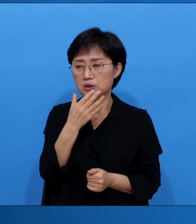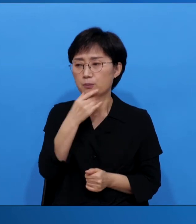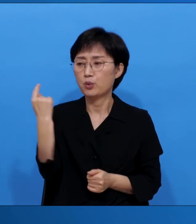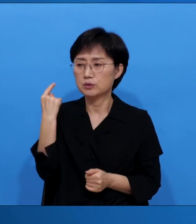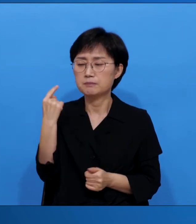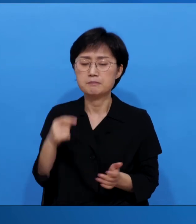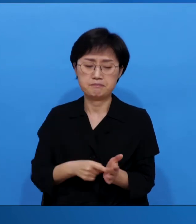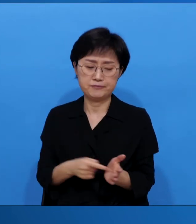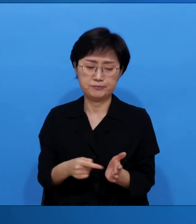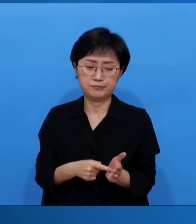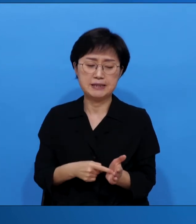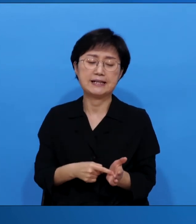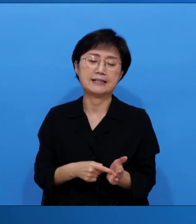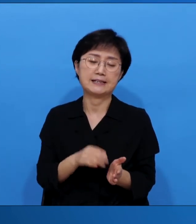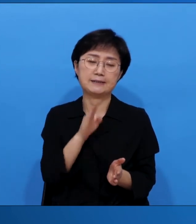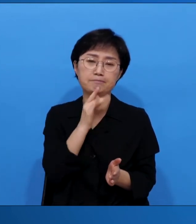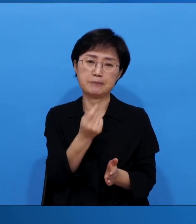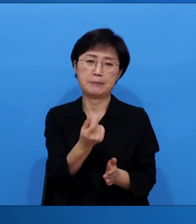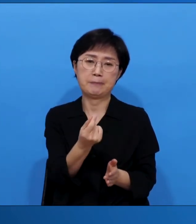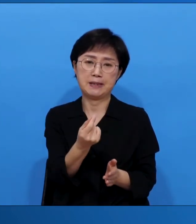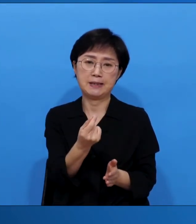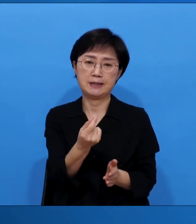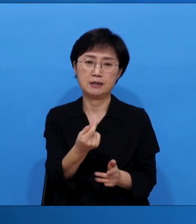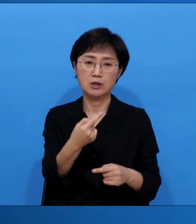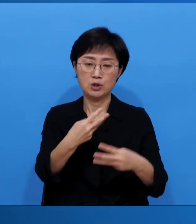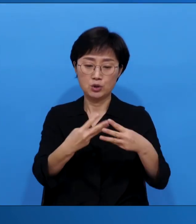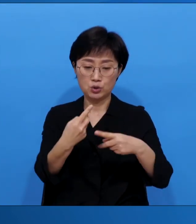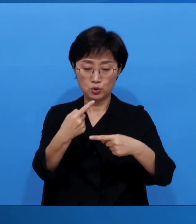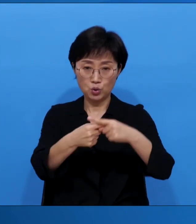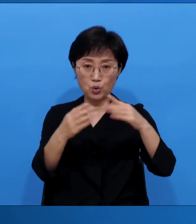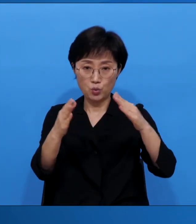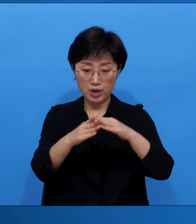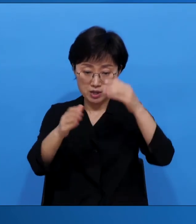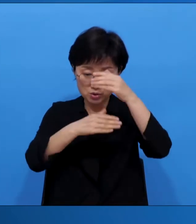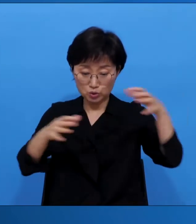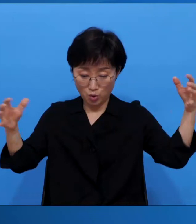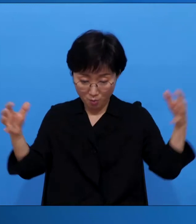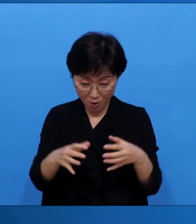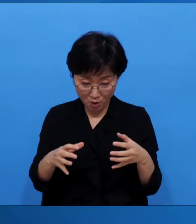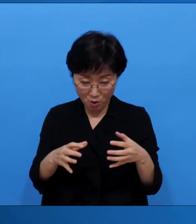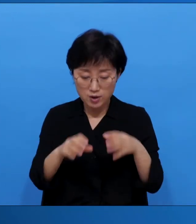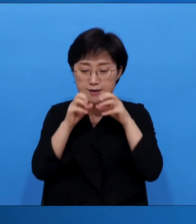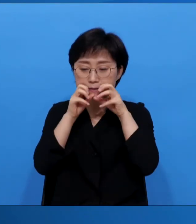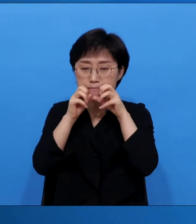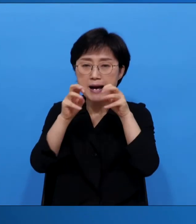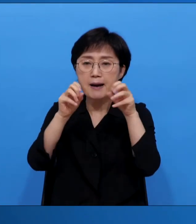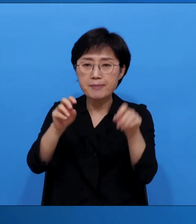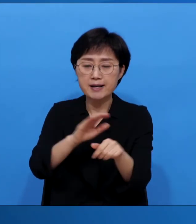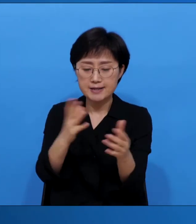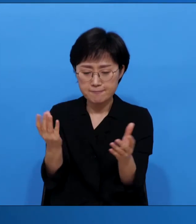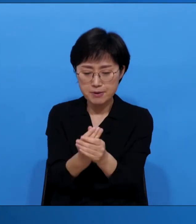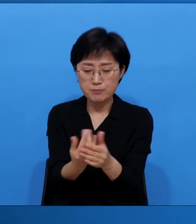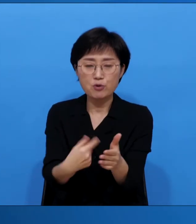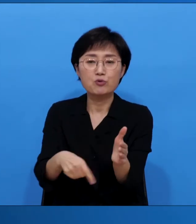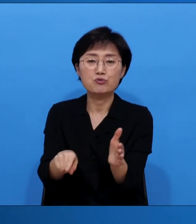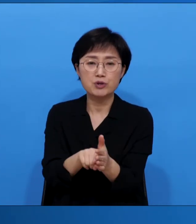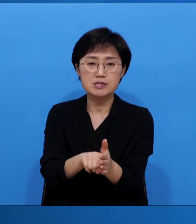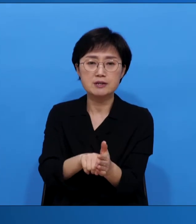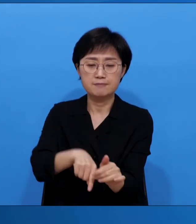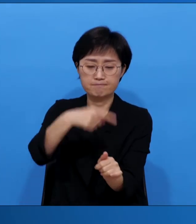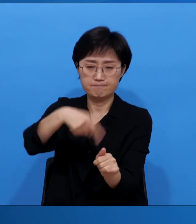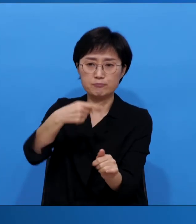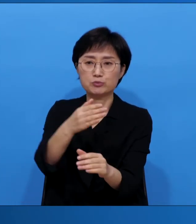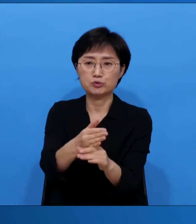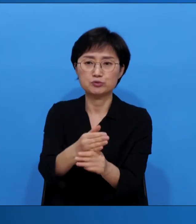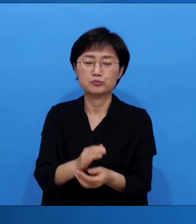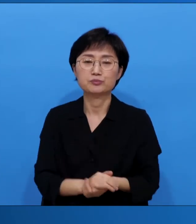시급한 현장임을 보시고 트빌리시 랩넌트 교회의 전 성도가 현장 살리는 전도제자로 설 수 있도록 사역 방향을